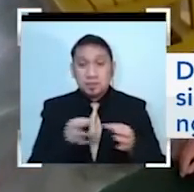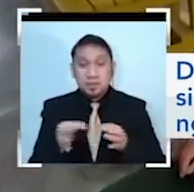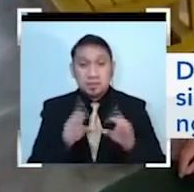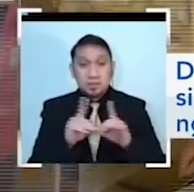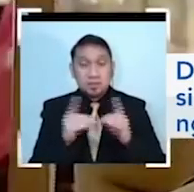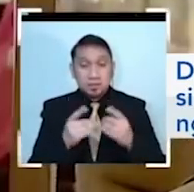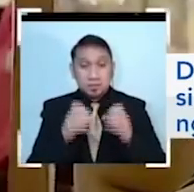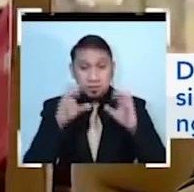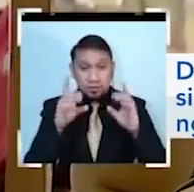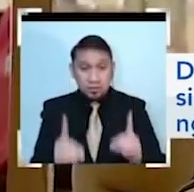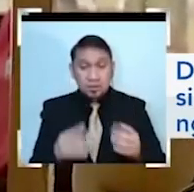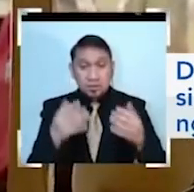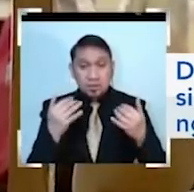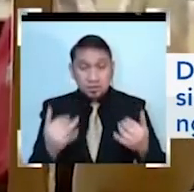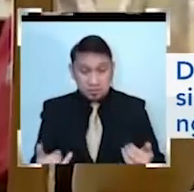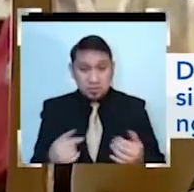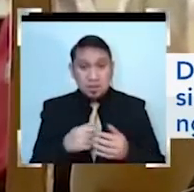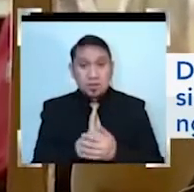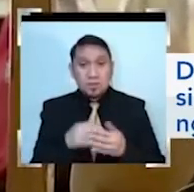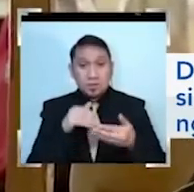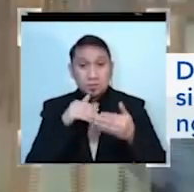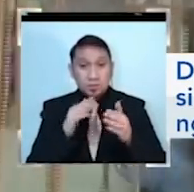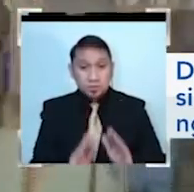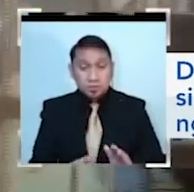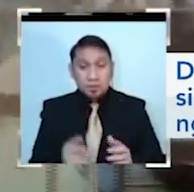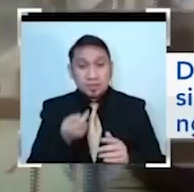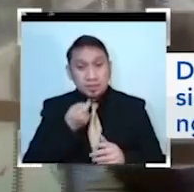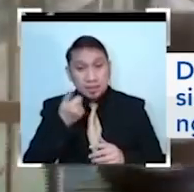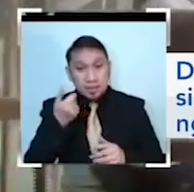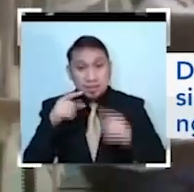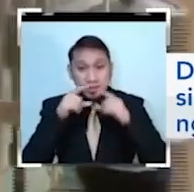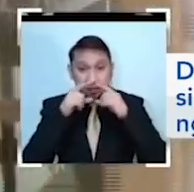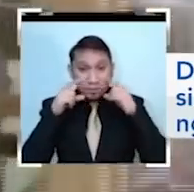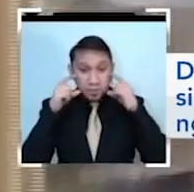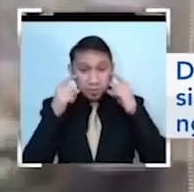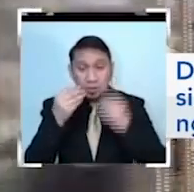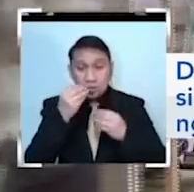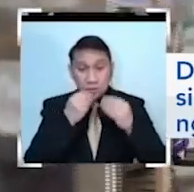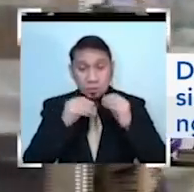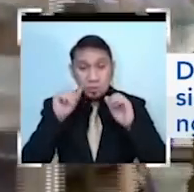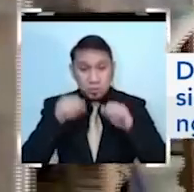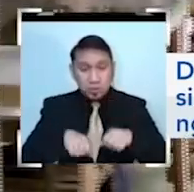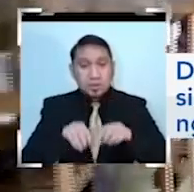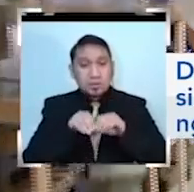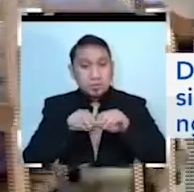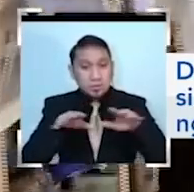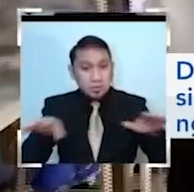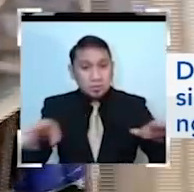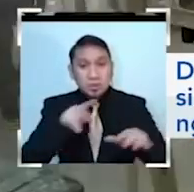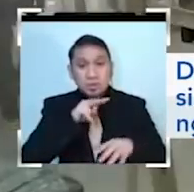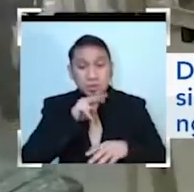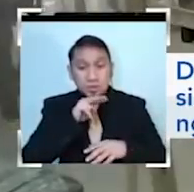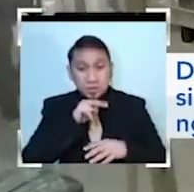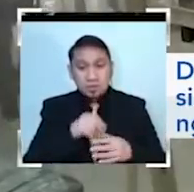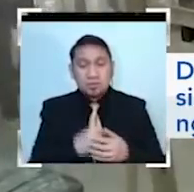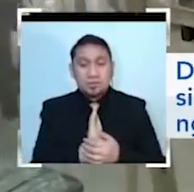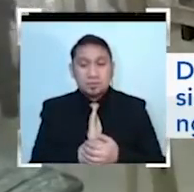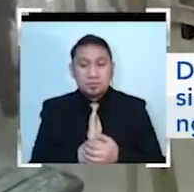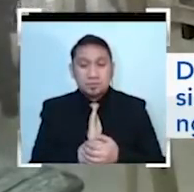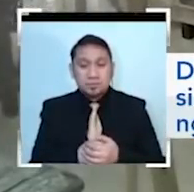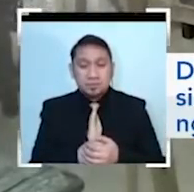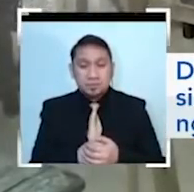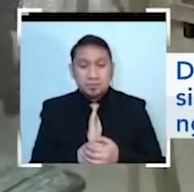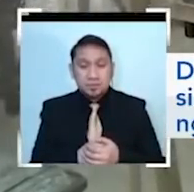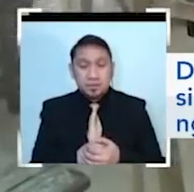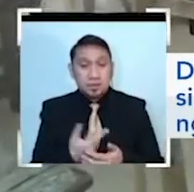ng mga estudyante ang kanilang face mask kapag kumakain, kaya mataas ang chance ang kumalat ang virus kung meron mang infected. Mga bakunadong